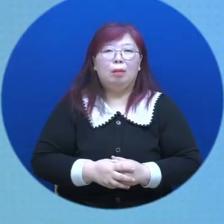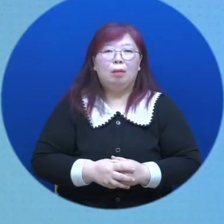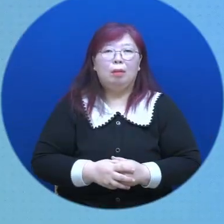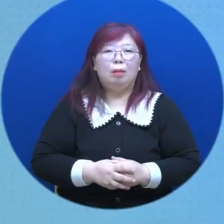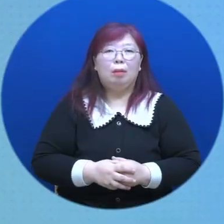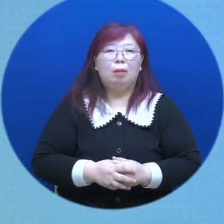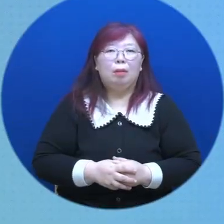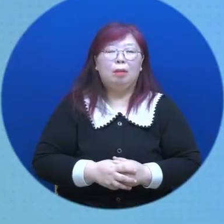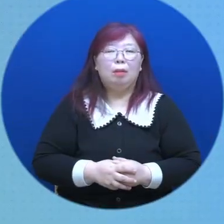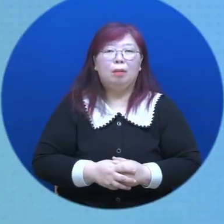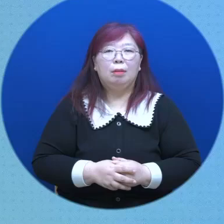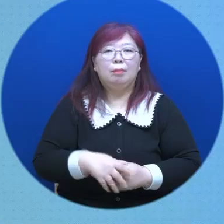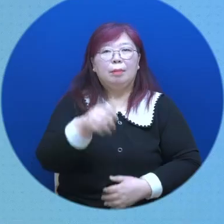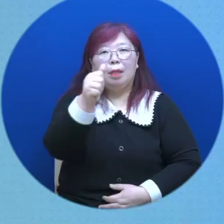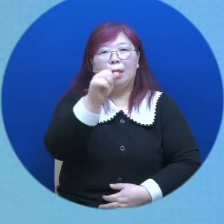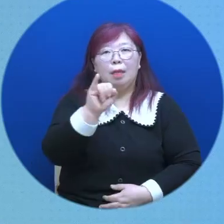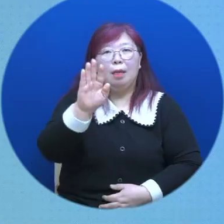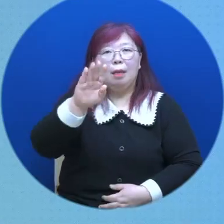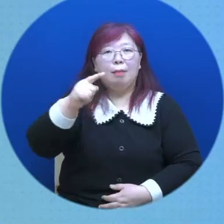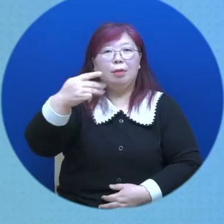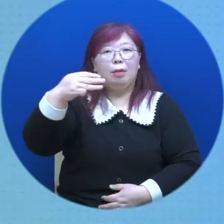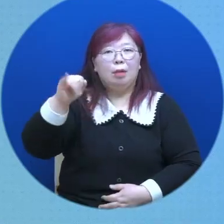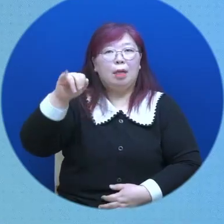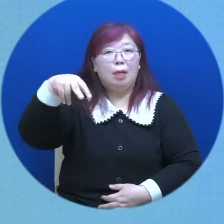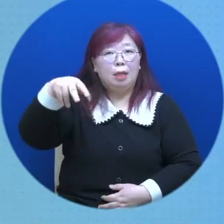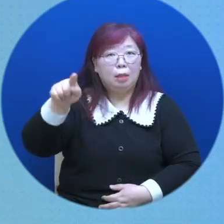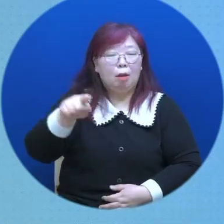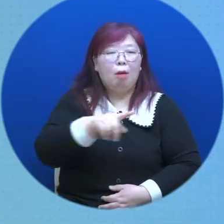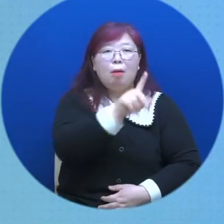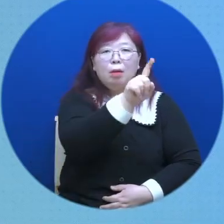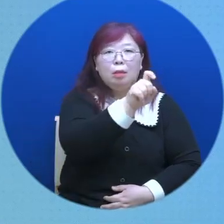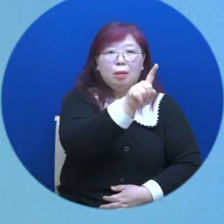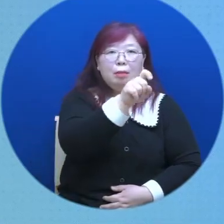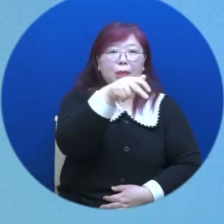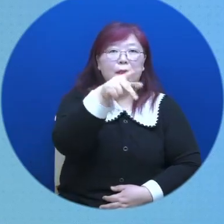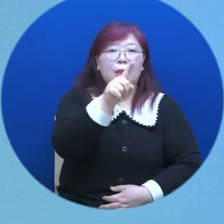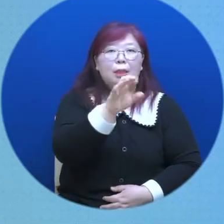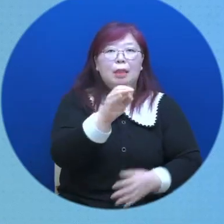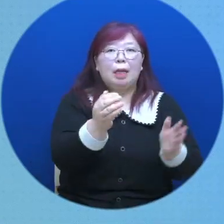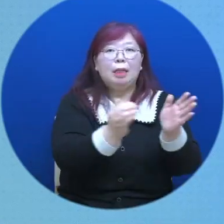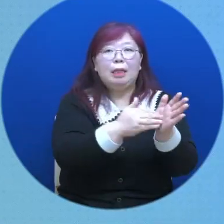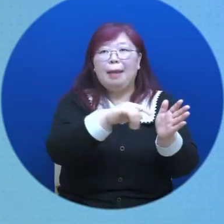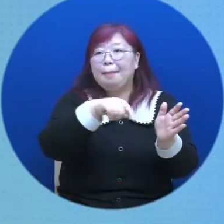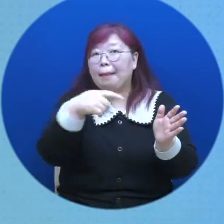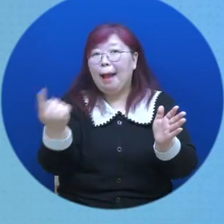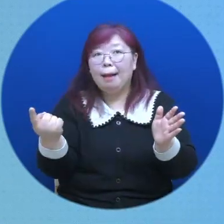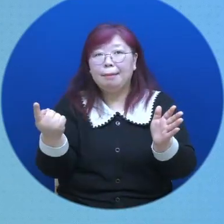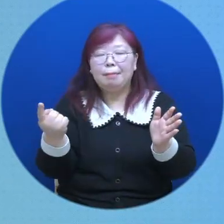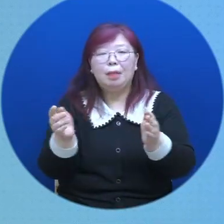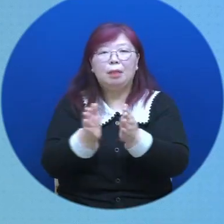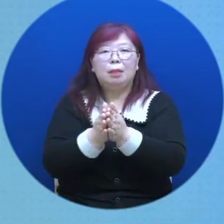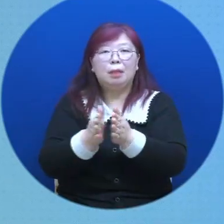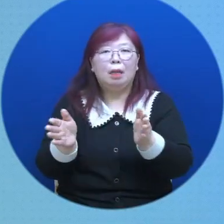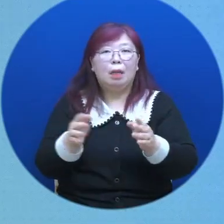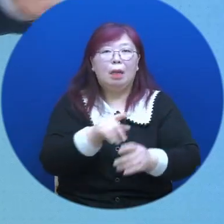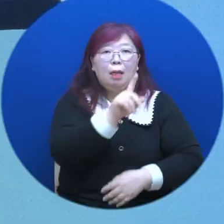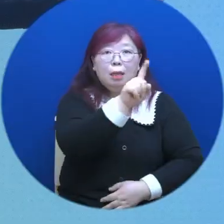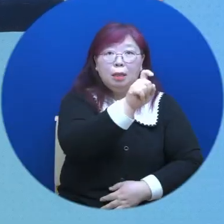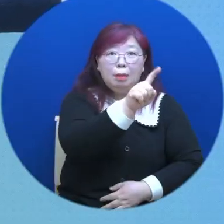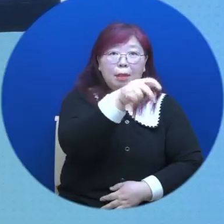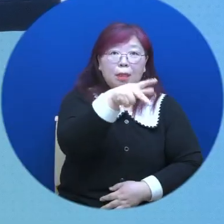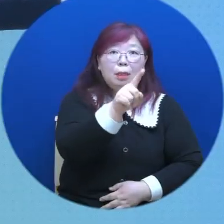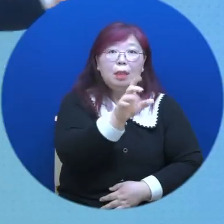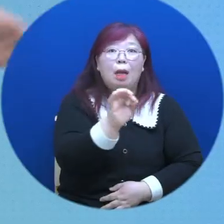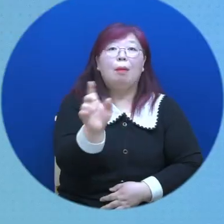히브리서 11장이 끝나고 난 다음이라는 말이죠. 그러면 히브리서 11장 어떤